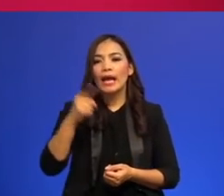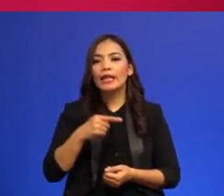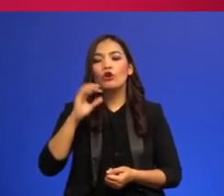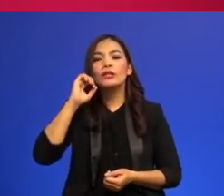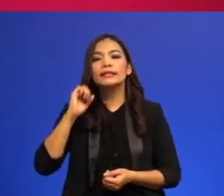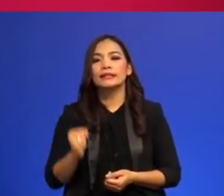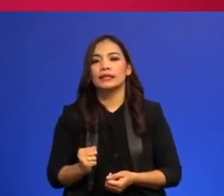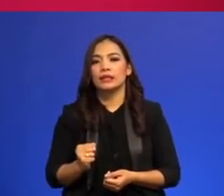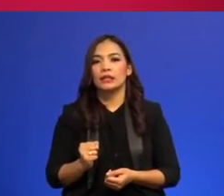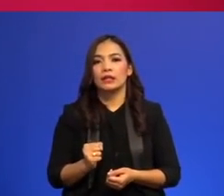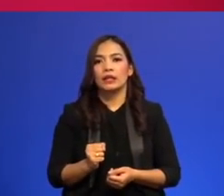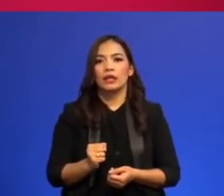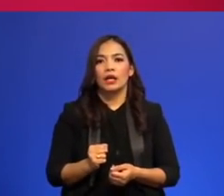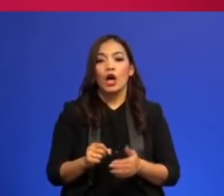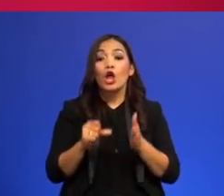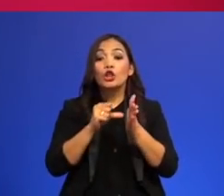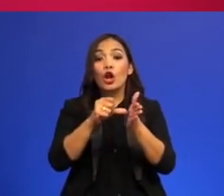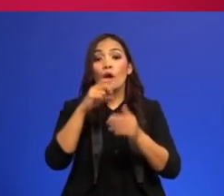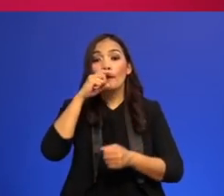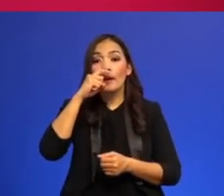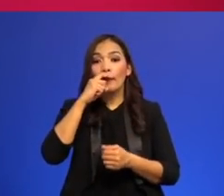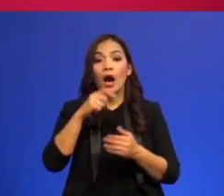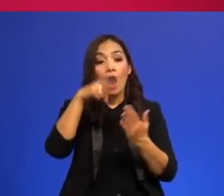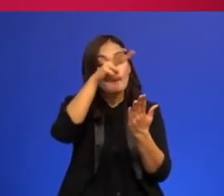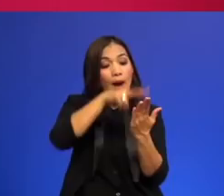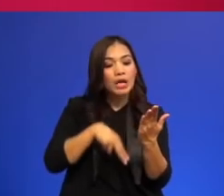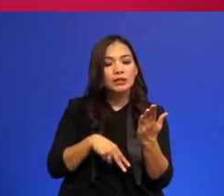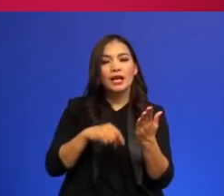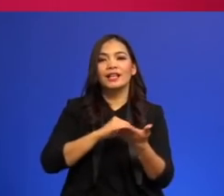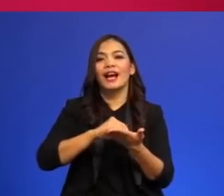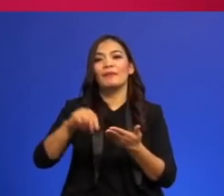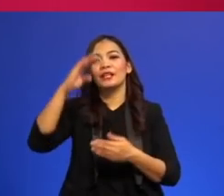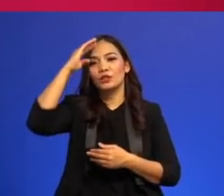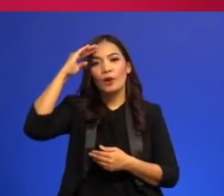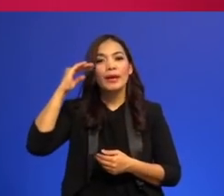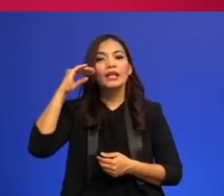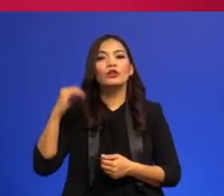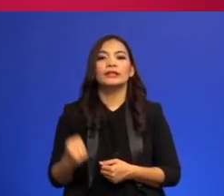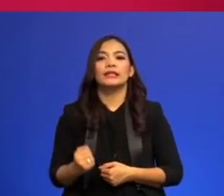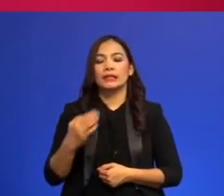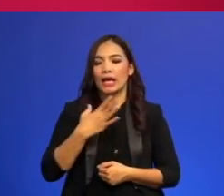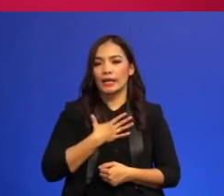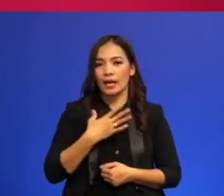Tolong Pak Eras bacakan nama suami saya. Loh.